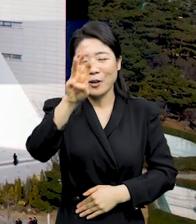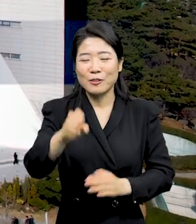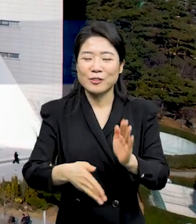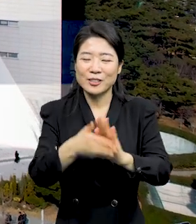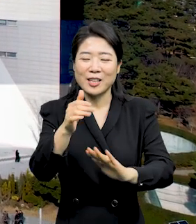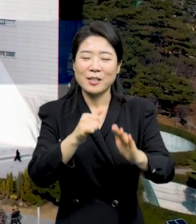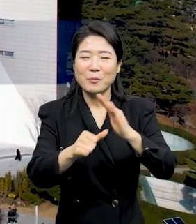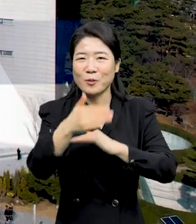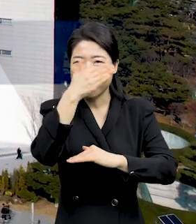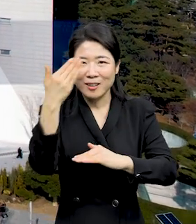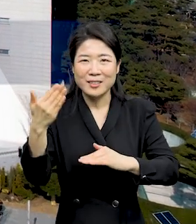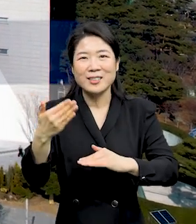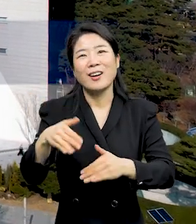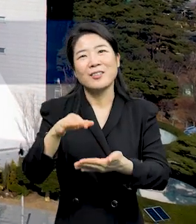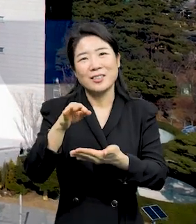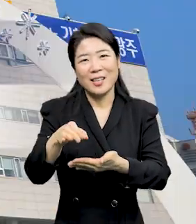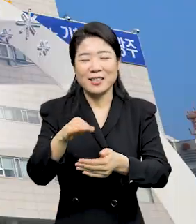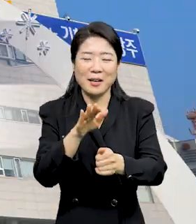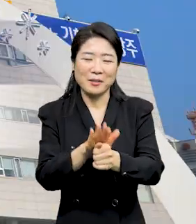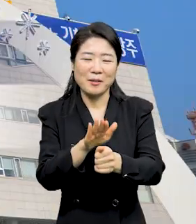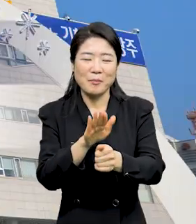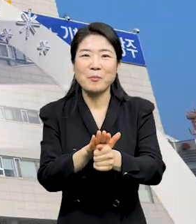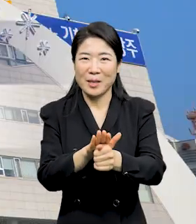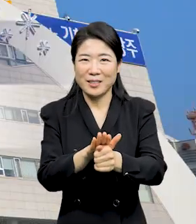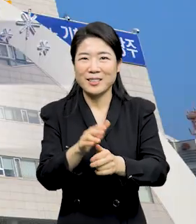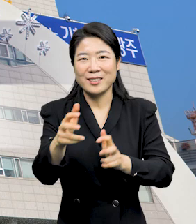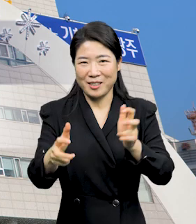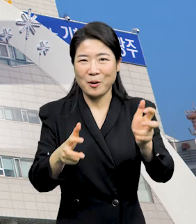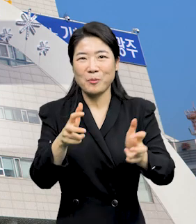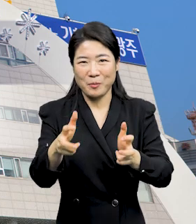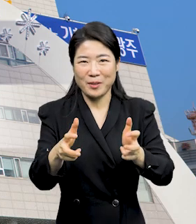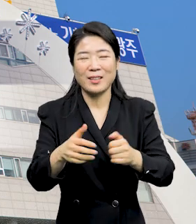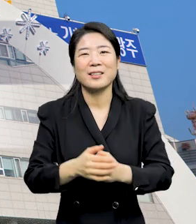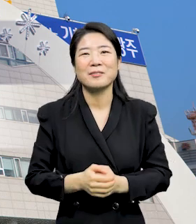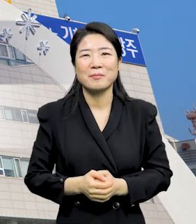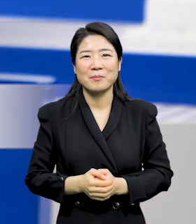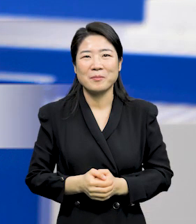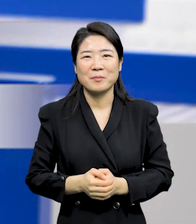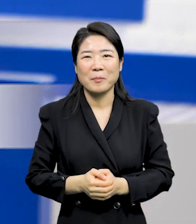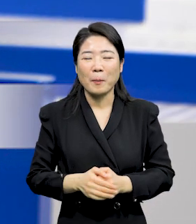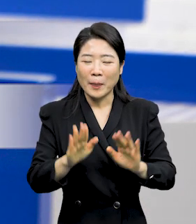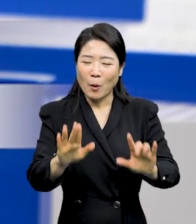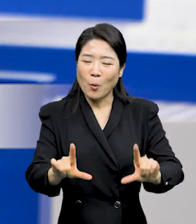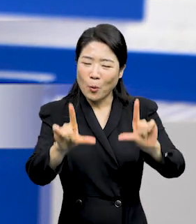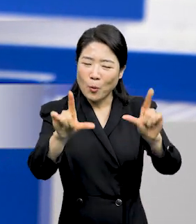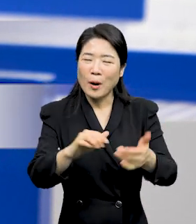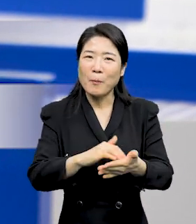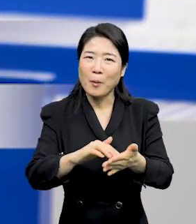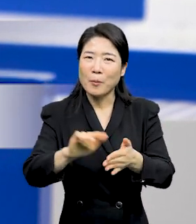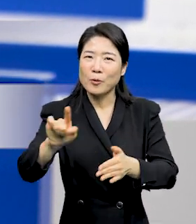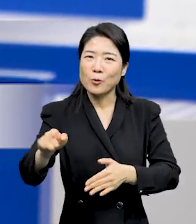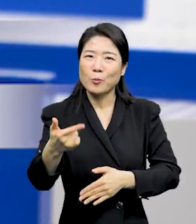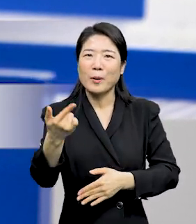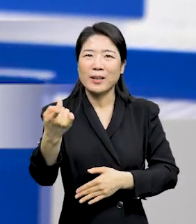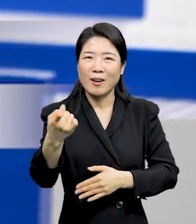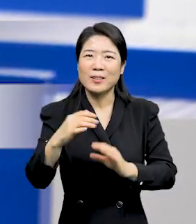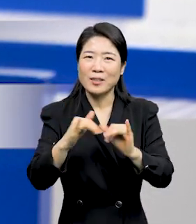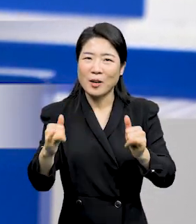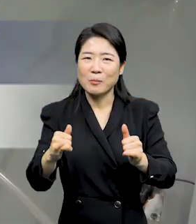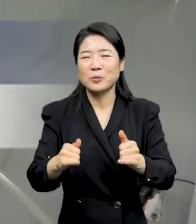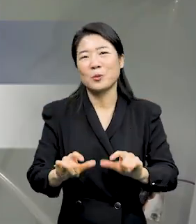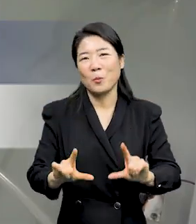지원해주는 광주시의 대표적인 청년 금융자산 형성 지원 사업입니다. 올해 모집 인원은